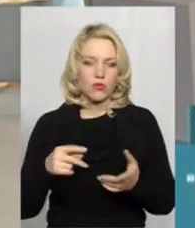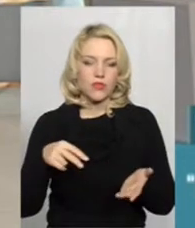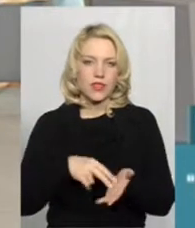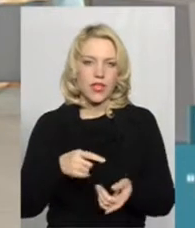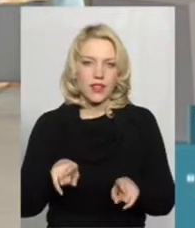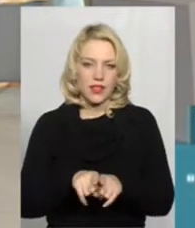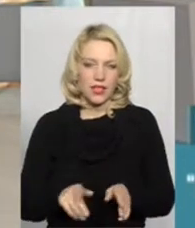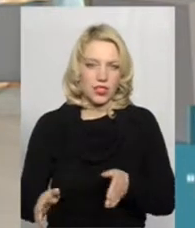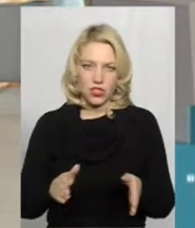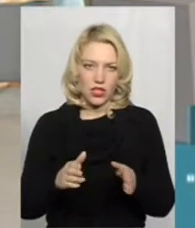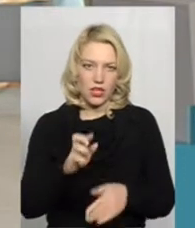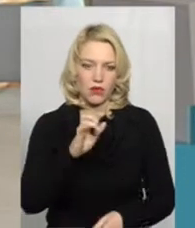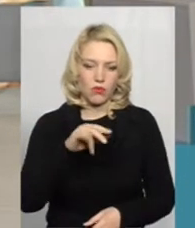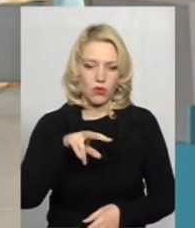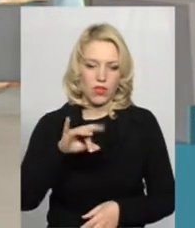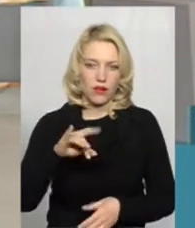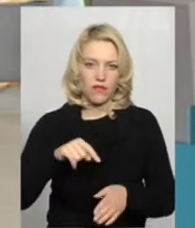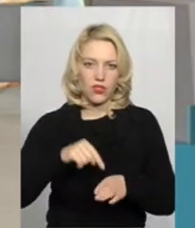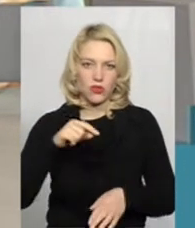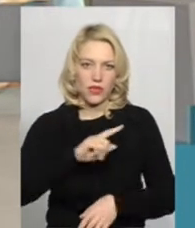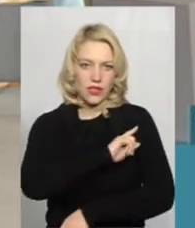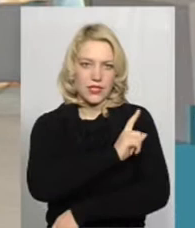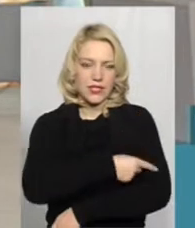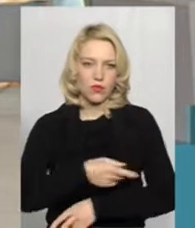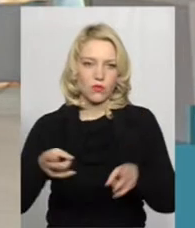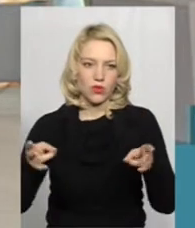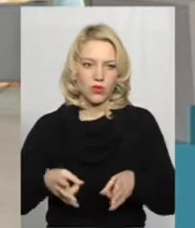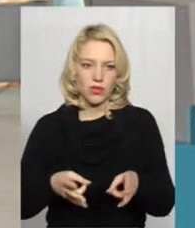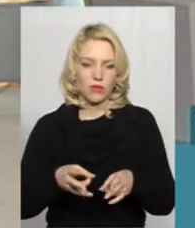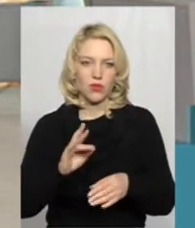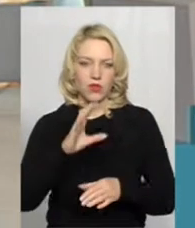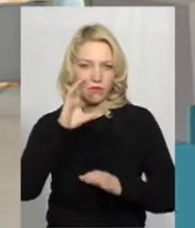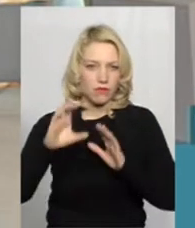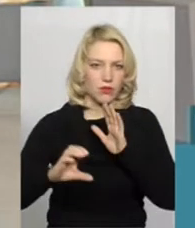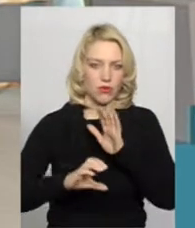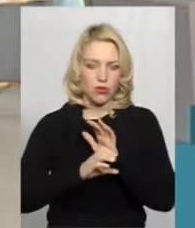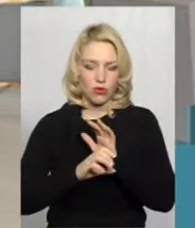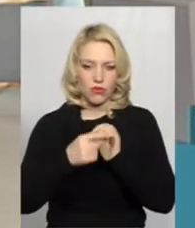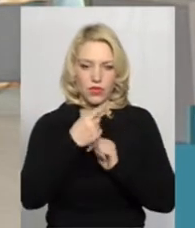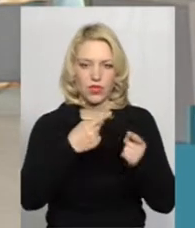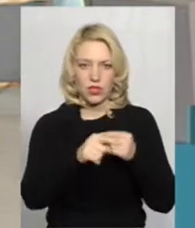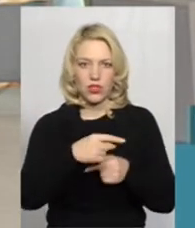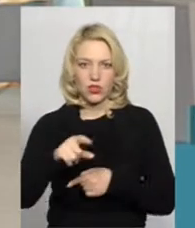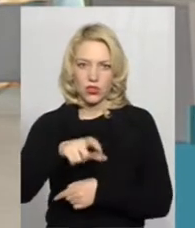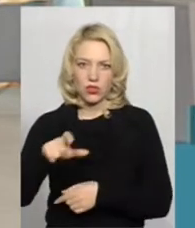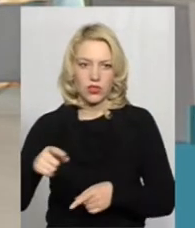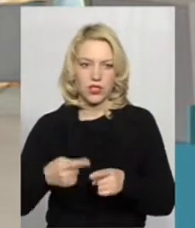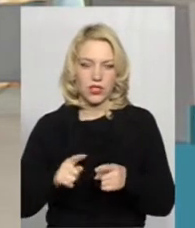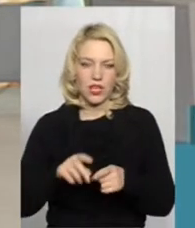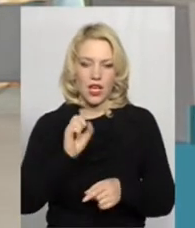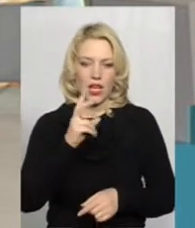шлях, то булер, він відчуває сильну потребу якось підпорядковувати собі інших. Це фактично йде такий